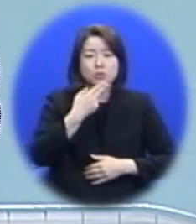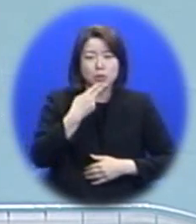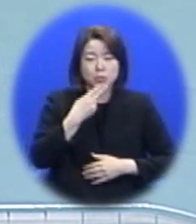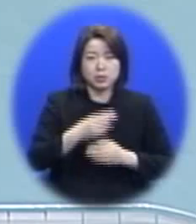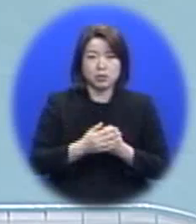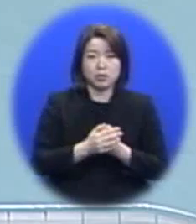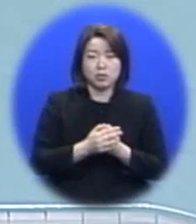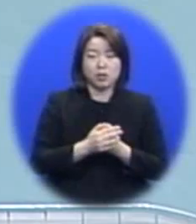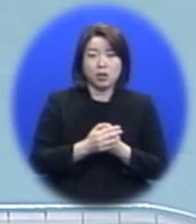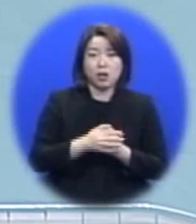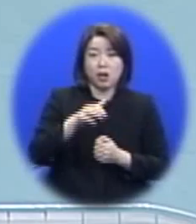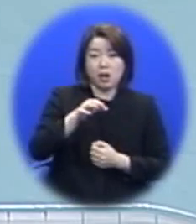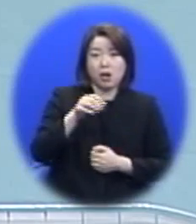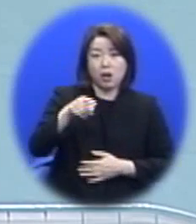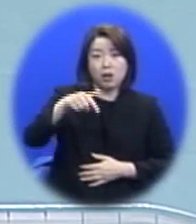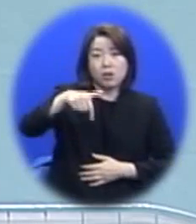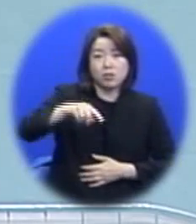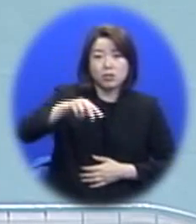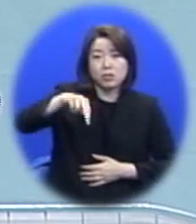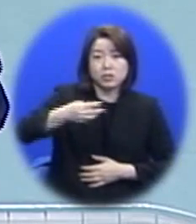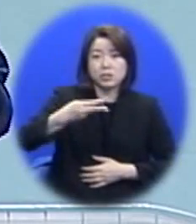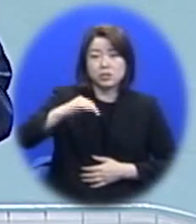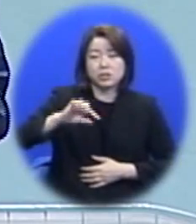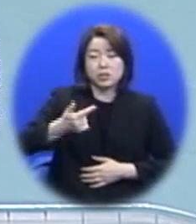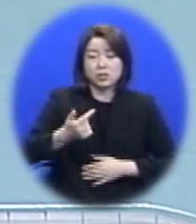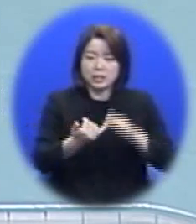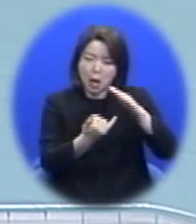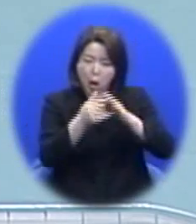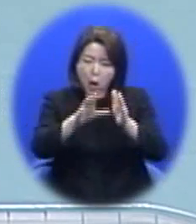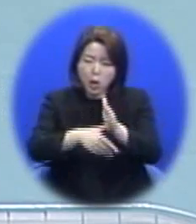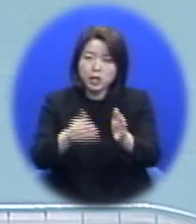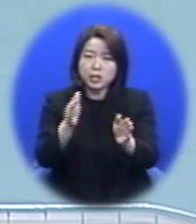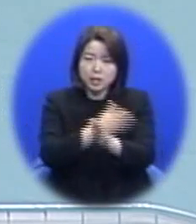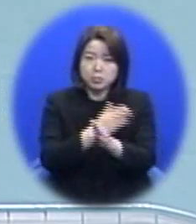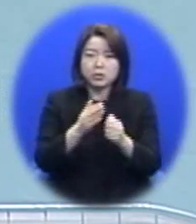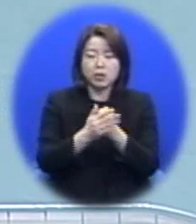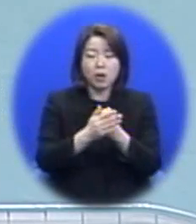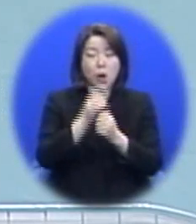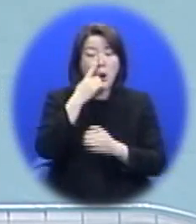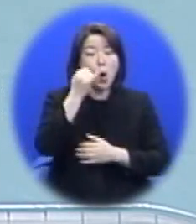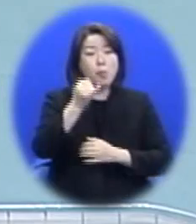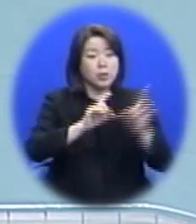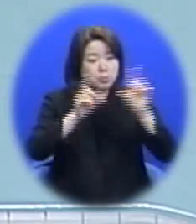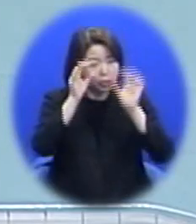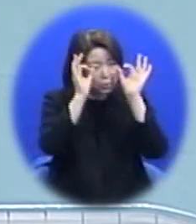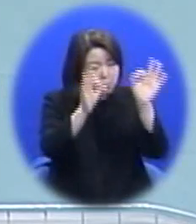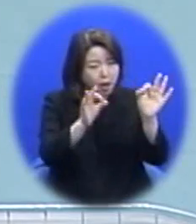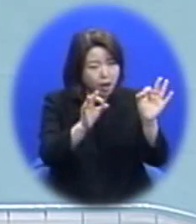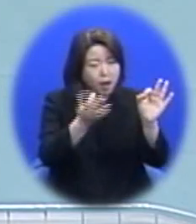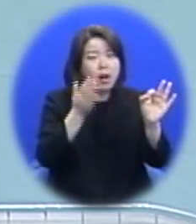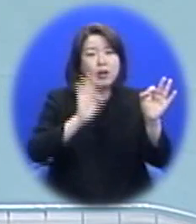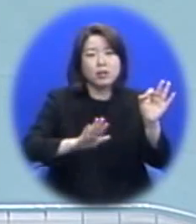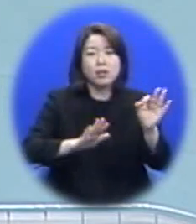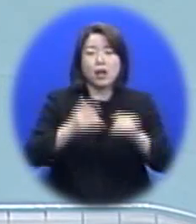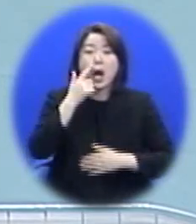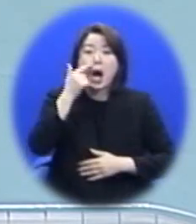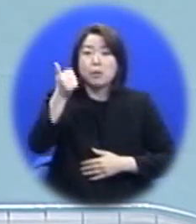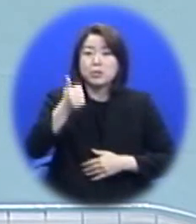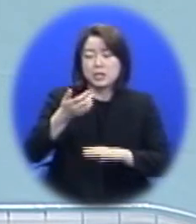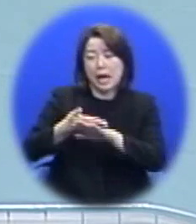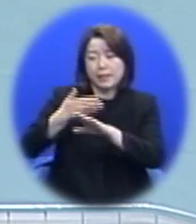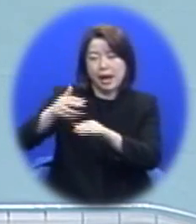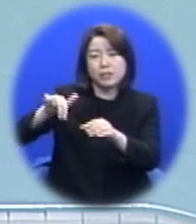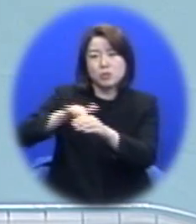어거스틴은 어릴 때부터 어머니를 보았어요. 그런데 그 어머니가 이교도인데도 자기 아버지를 예수님께 하듯이 그렇게